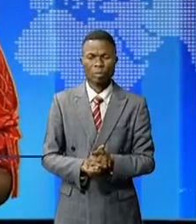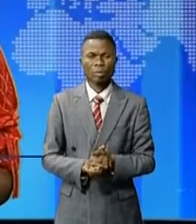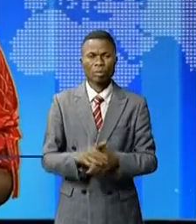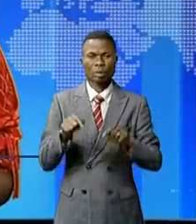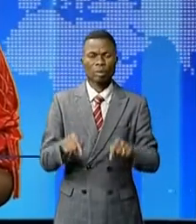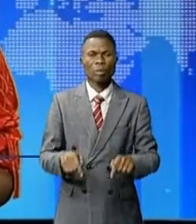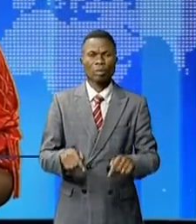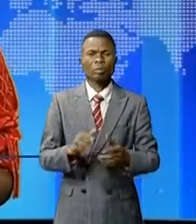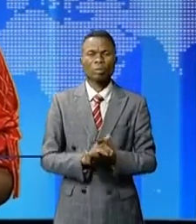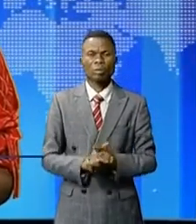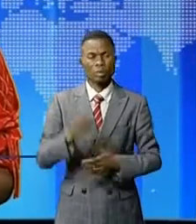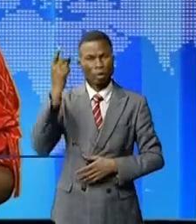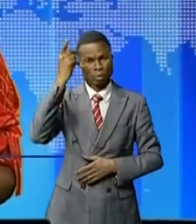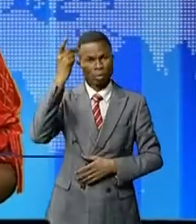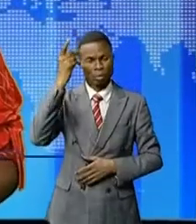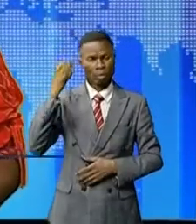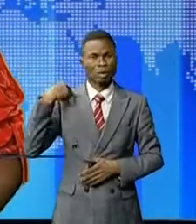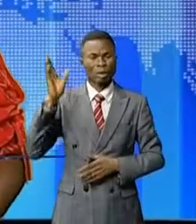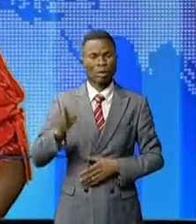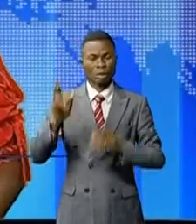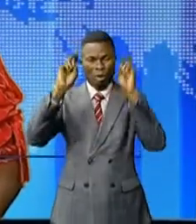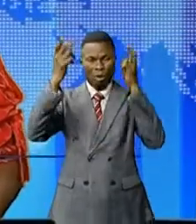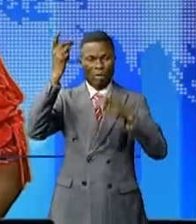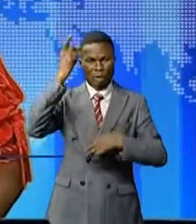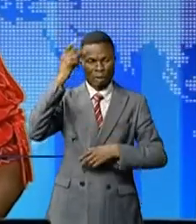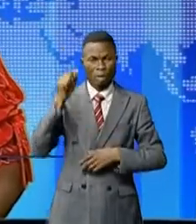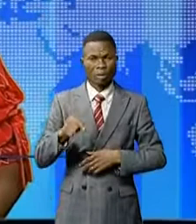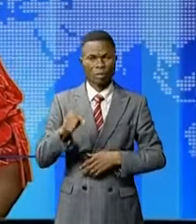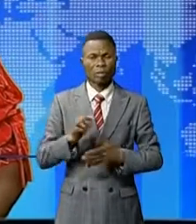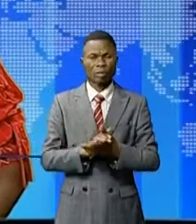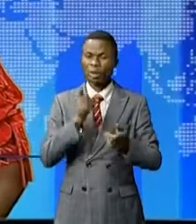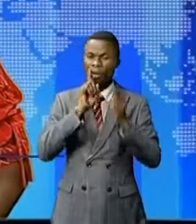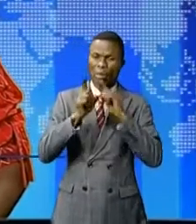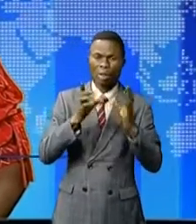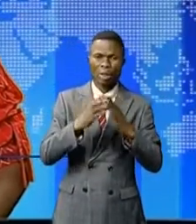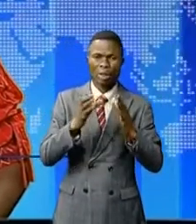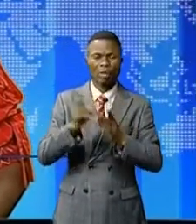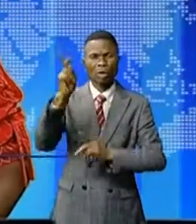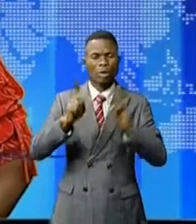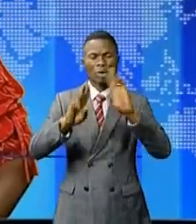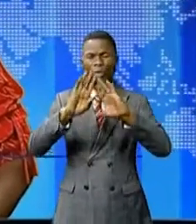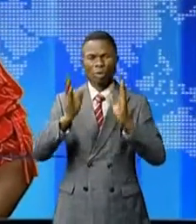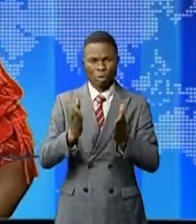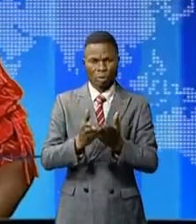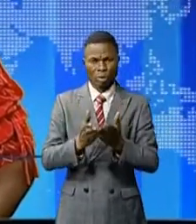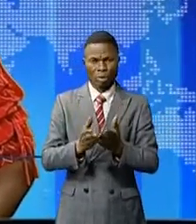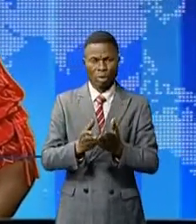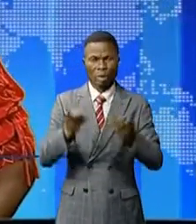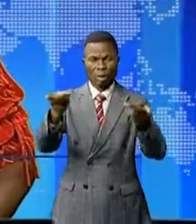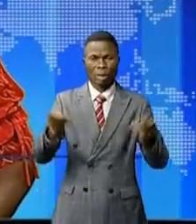Pendant ces temps, à Kinshasa, le gouverneur de la ville, Gentiny Ngobila, s'entretenait avec la population au